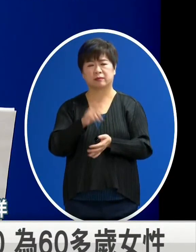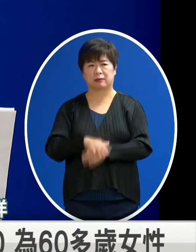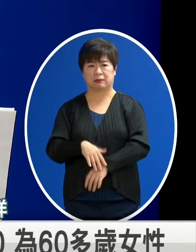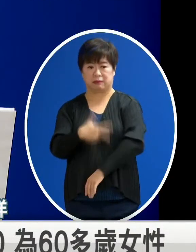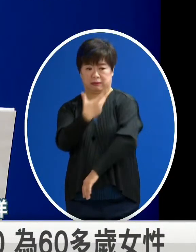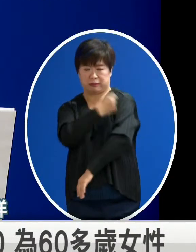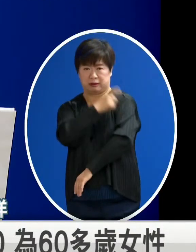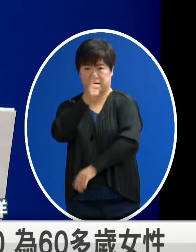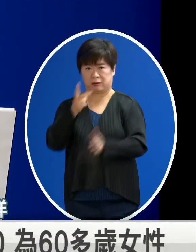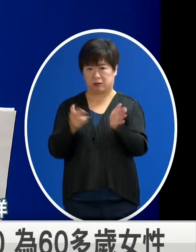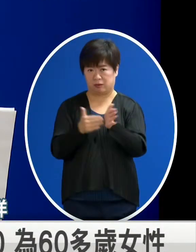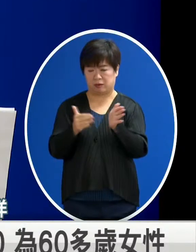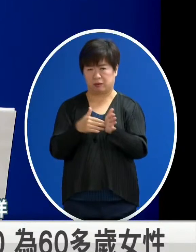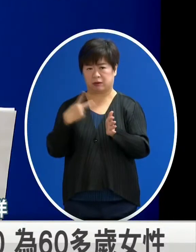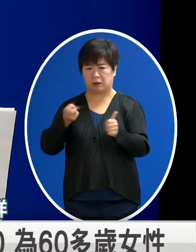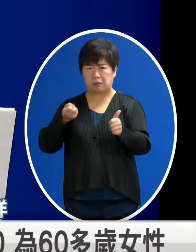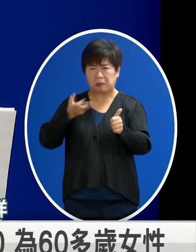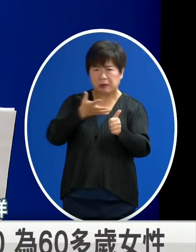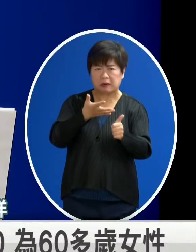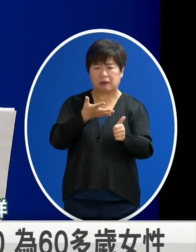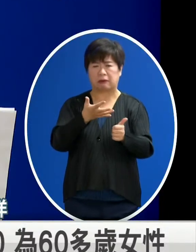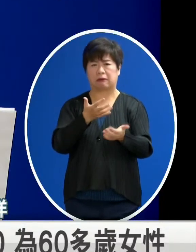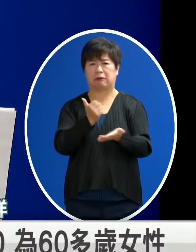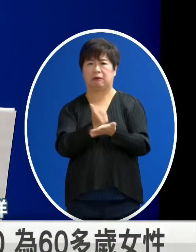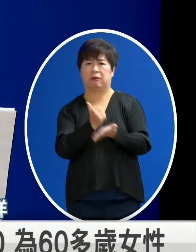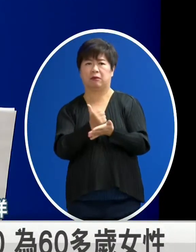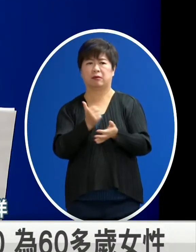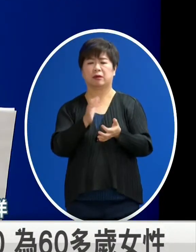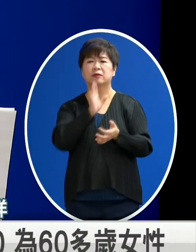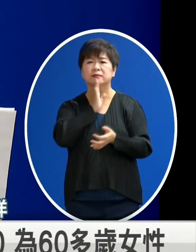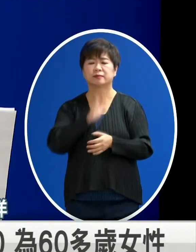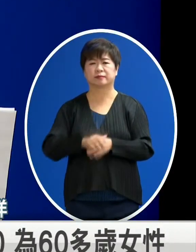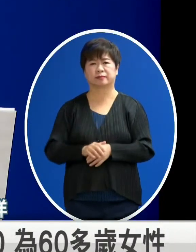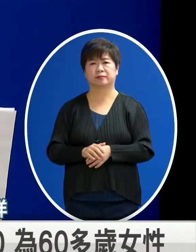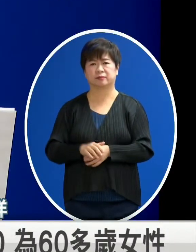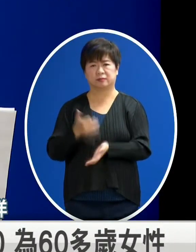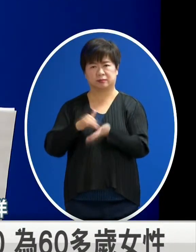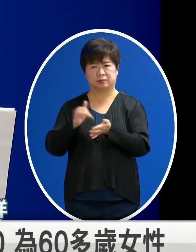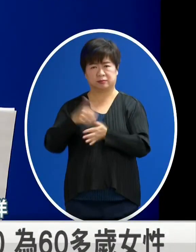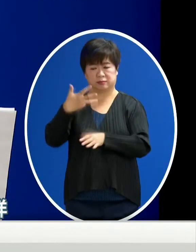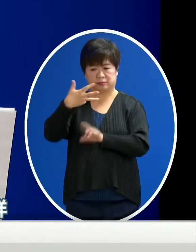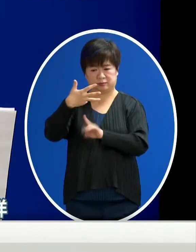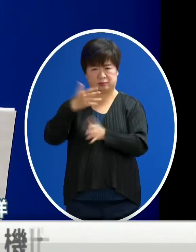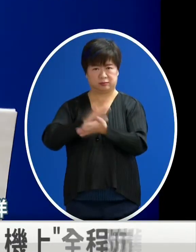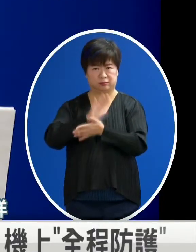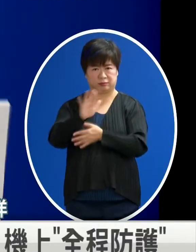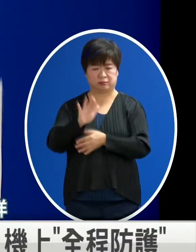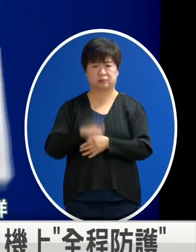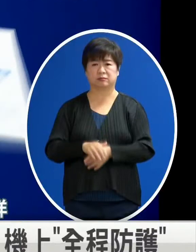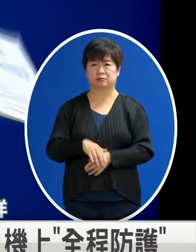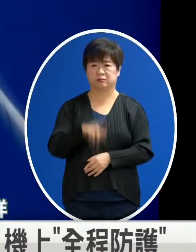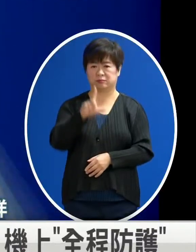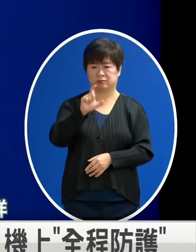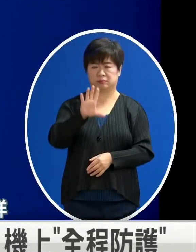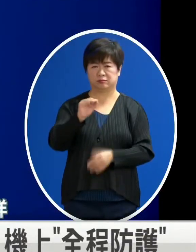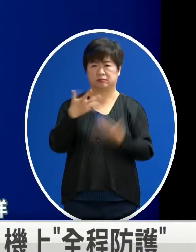破的发生率的话，就是用8除以8月15号的接种人数啊，是441416人